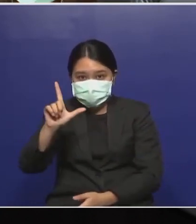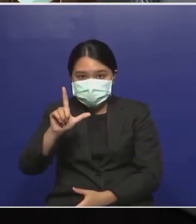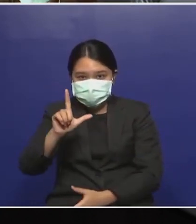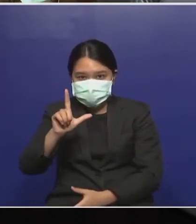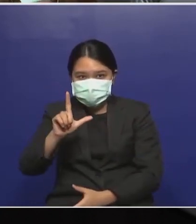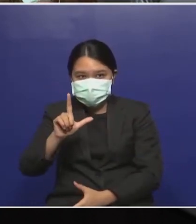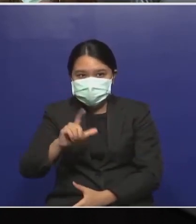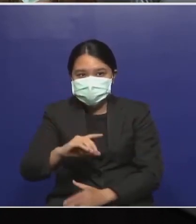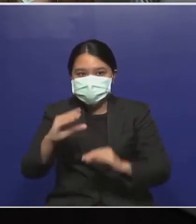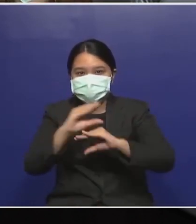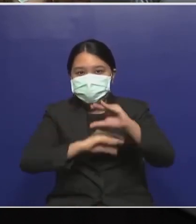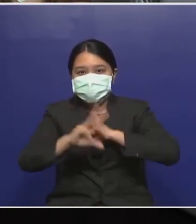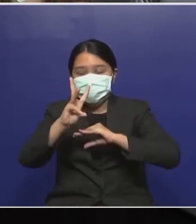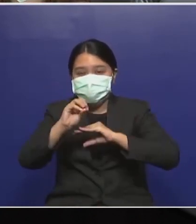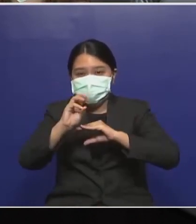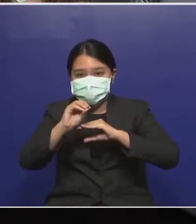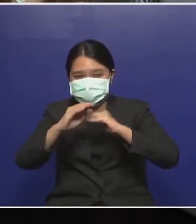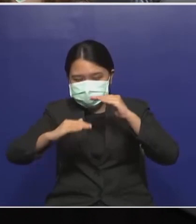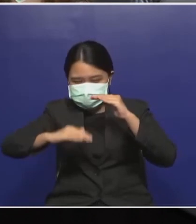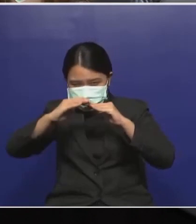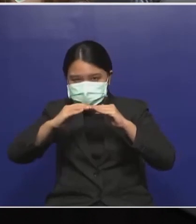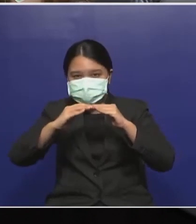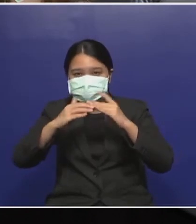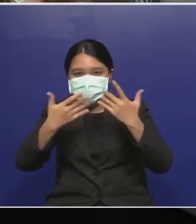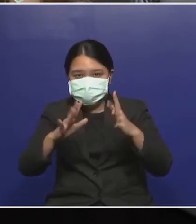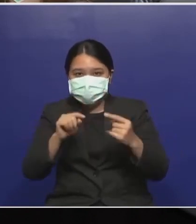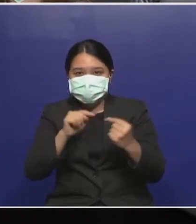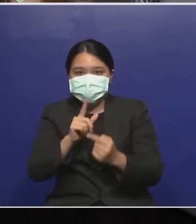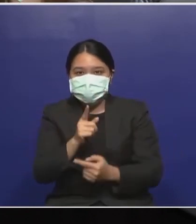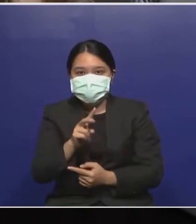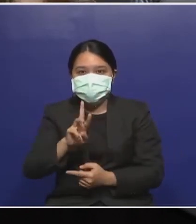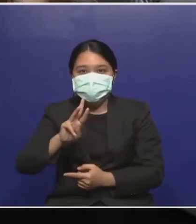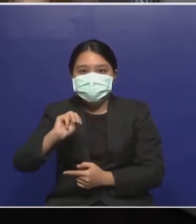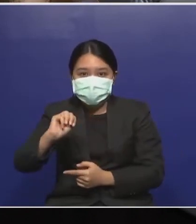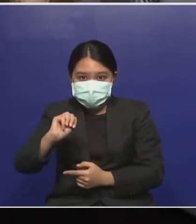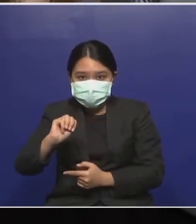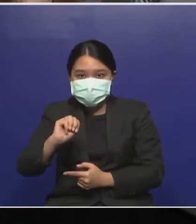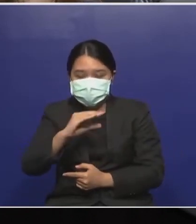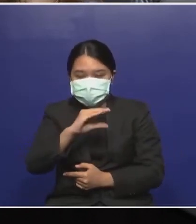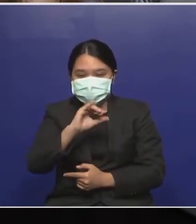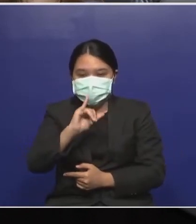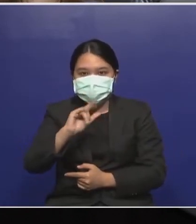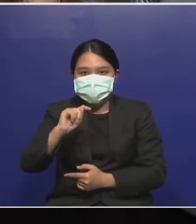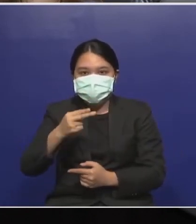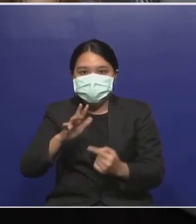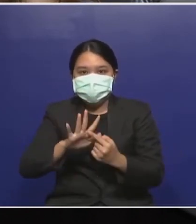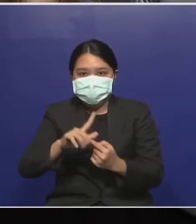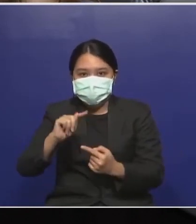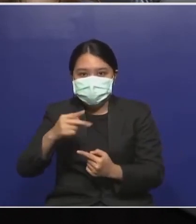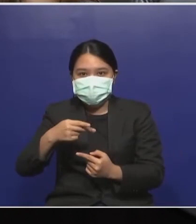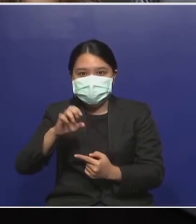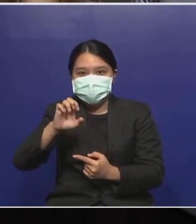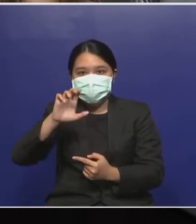บ 60 โครงการในกลมโยธานิกาทไม่ใช่วกำแพงกันคลื่นไม่มข้อดีนะครับแต่